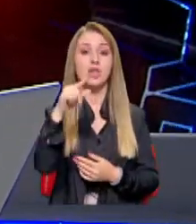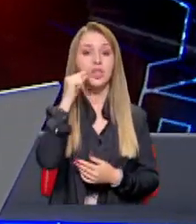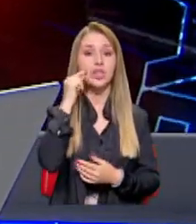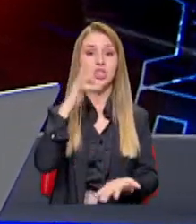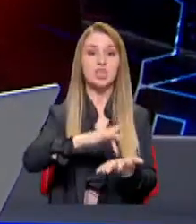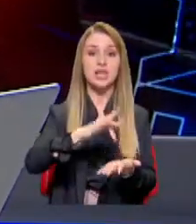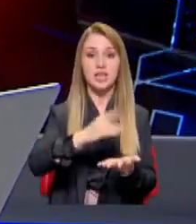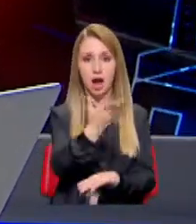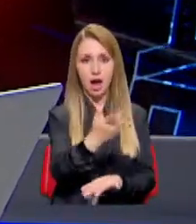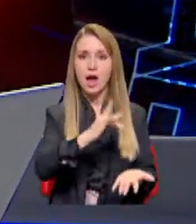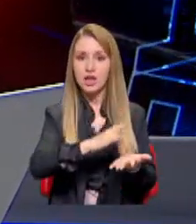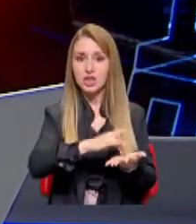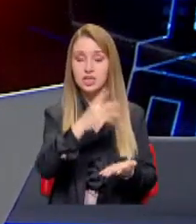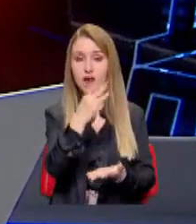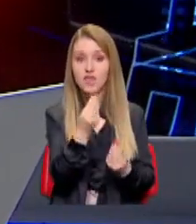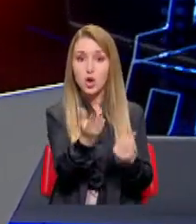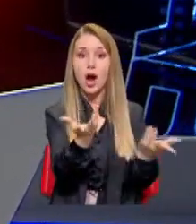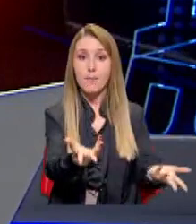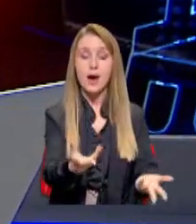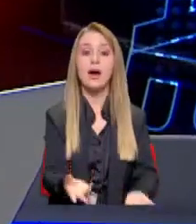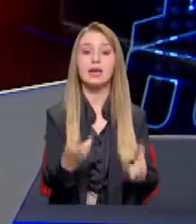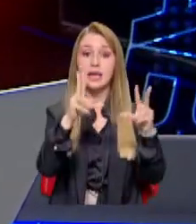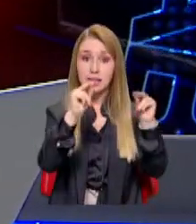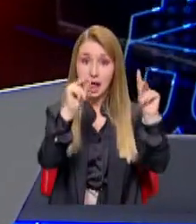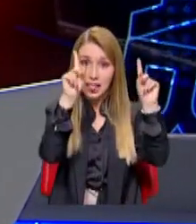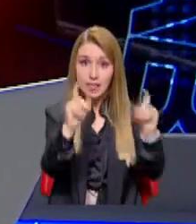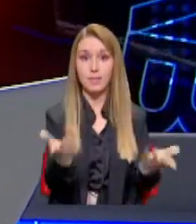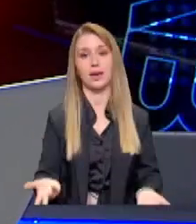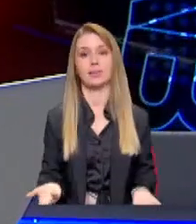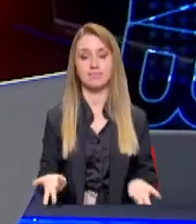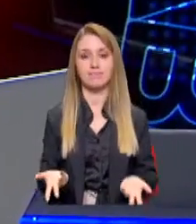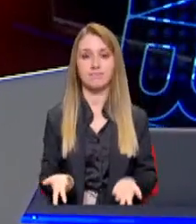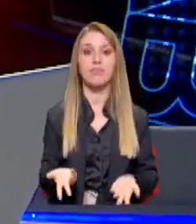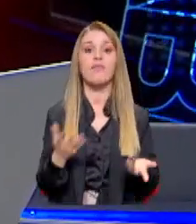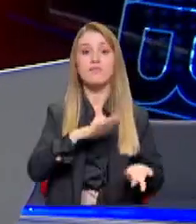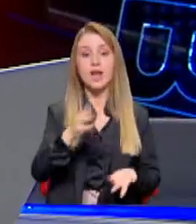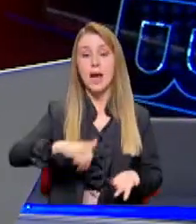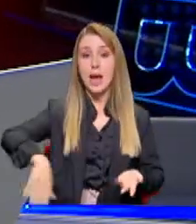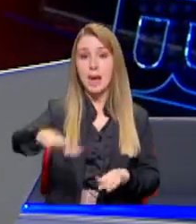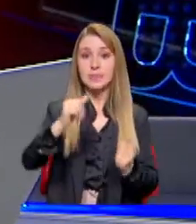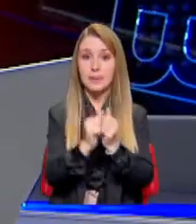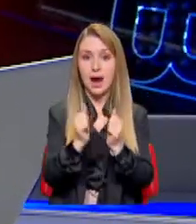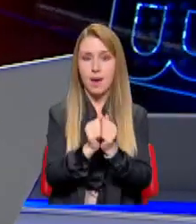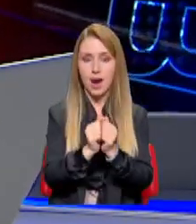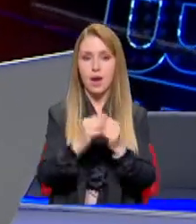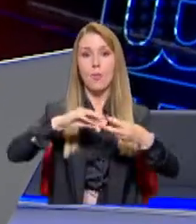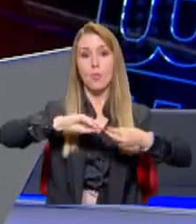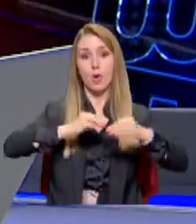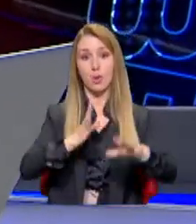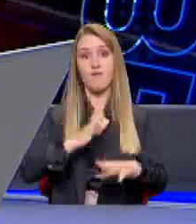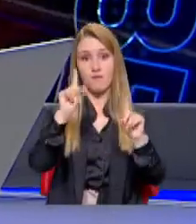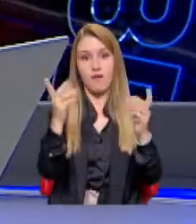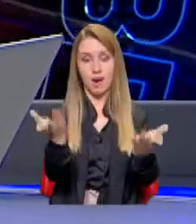cezalar işte cezalar kesiliyor Ama yeterli mi değil bunlar ya da hepsi birden mi Bizim